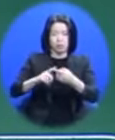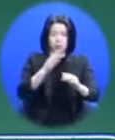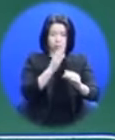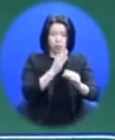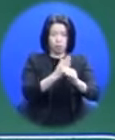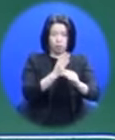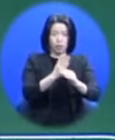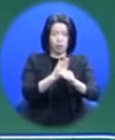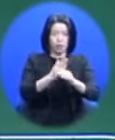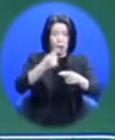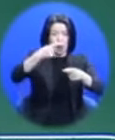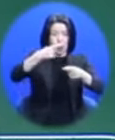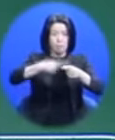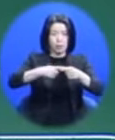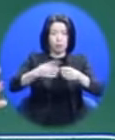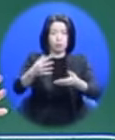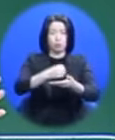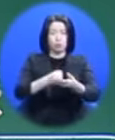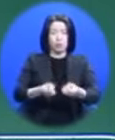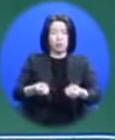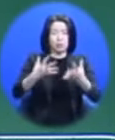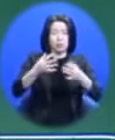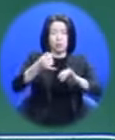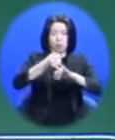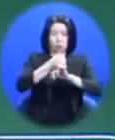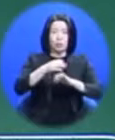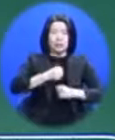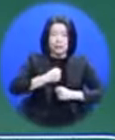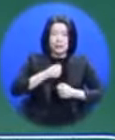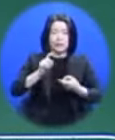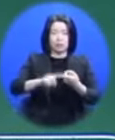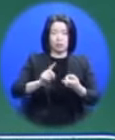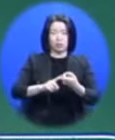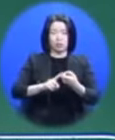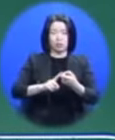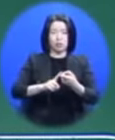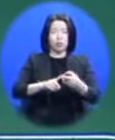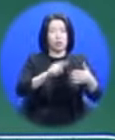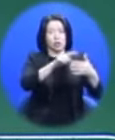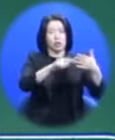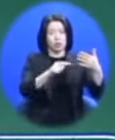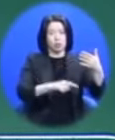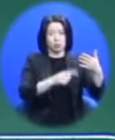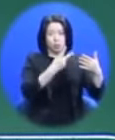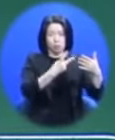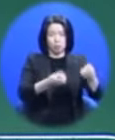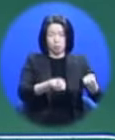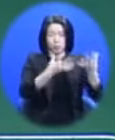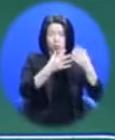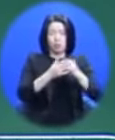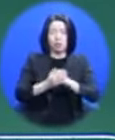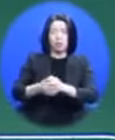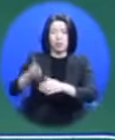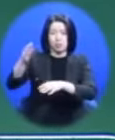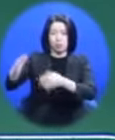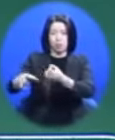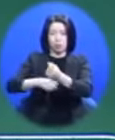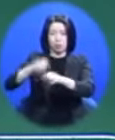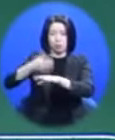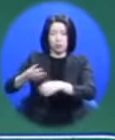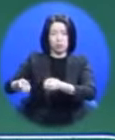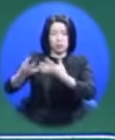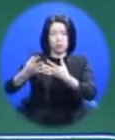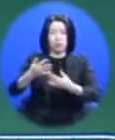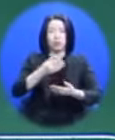지키라고 하신 뜻은, 이 유월절, 수장절 못지않게 이 맥추절도 하나님께서 아주